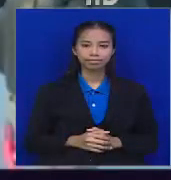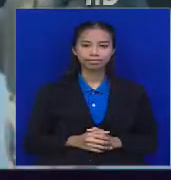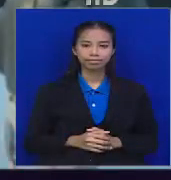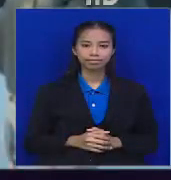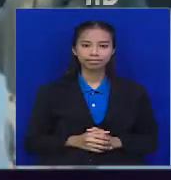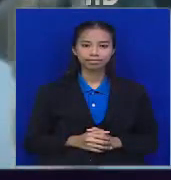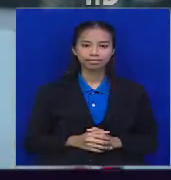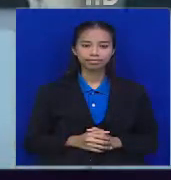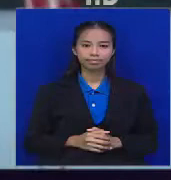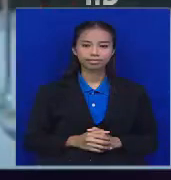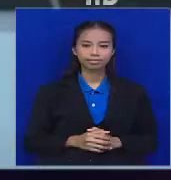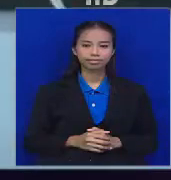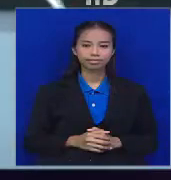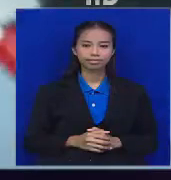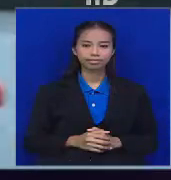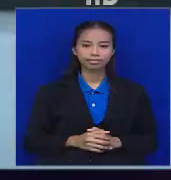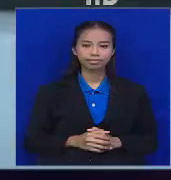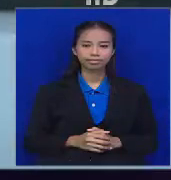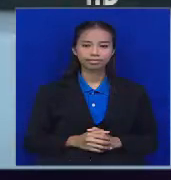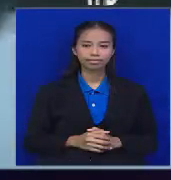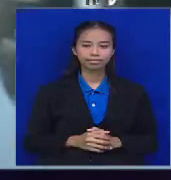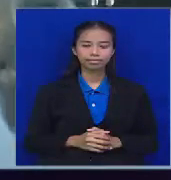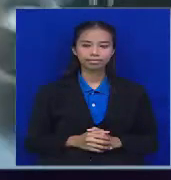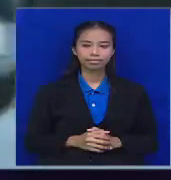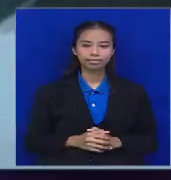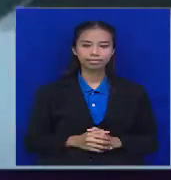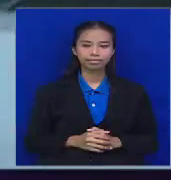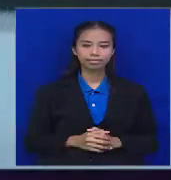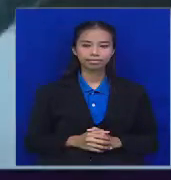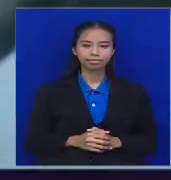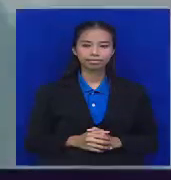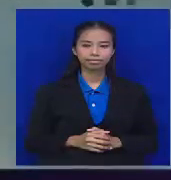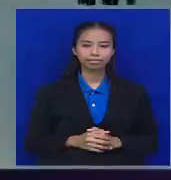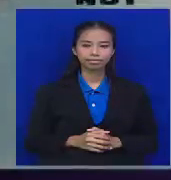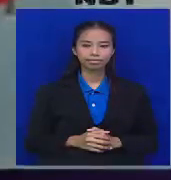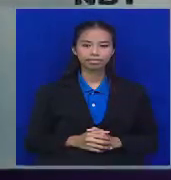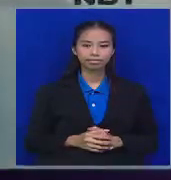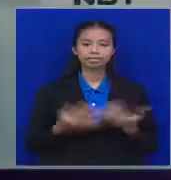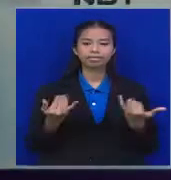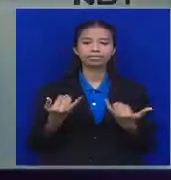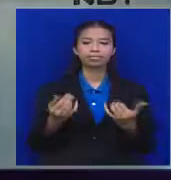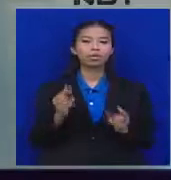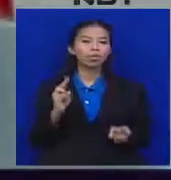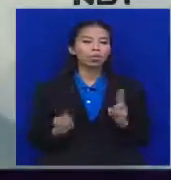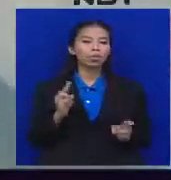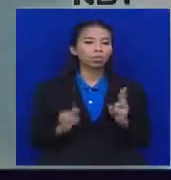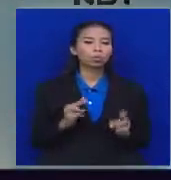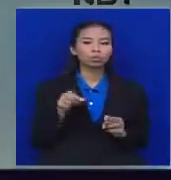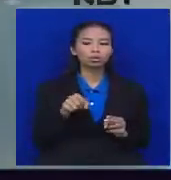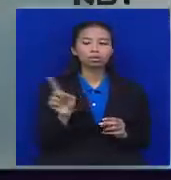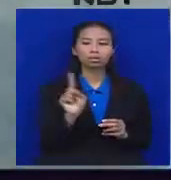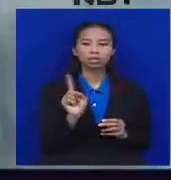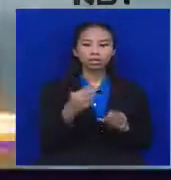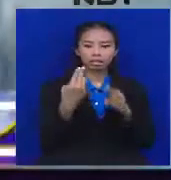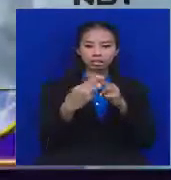หุ หุ่นยนต์อัจฉริยะตัวนี้มีชื่อว่ายูมิ